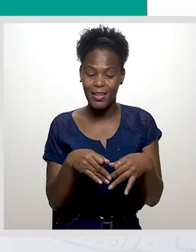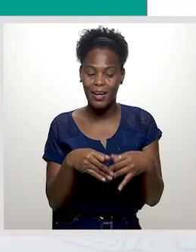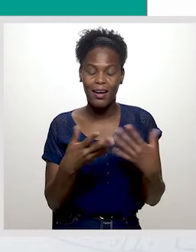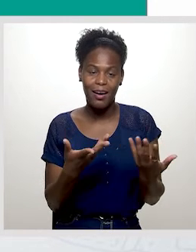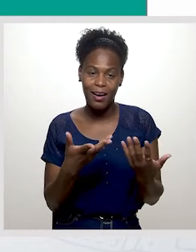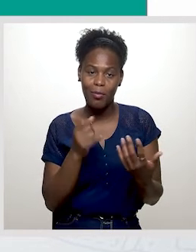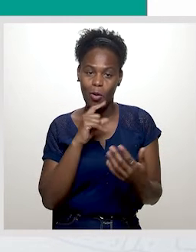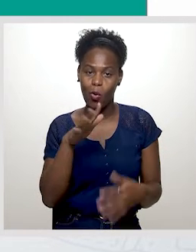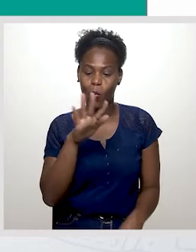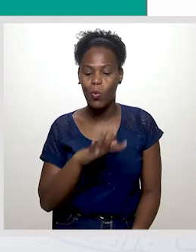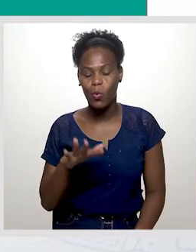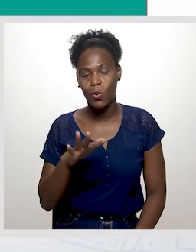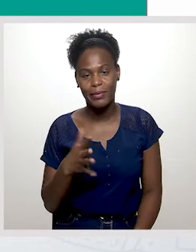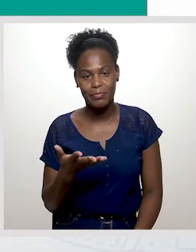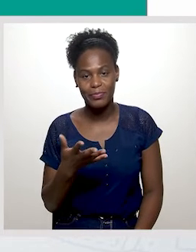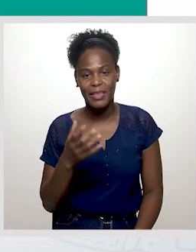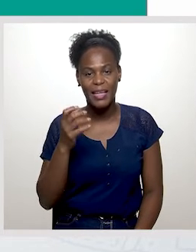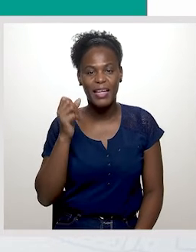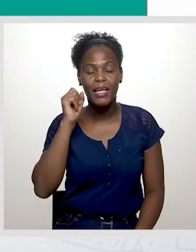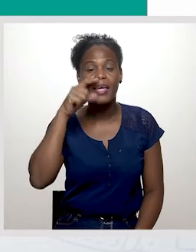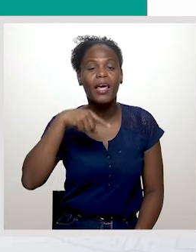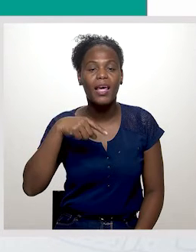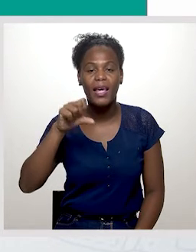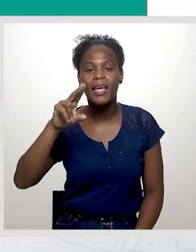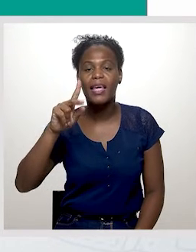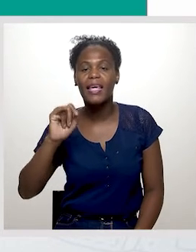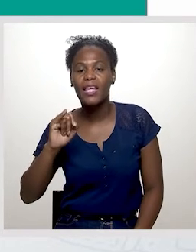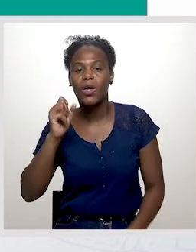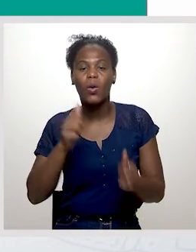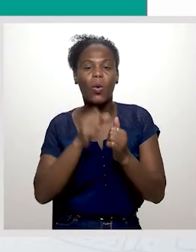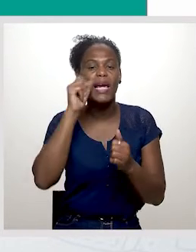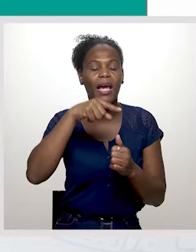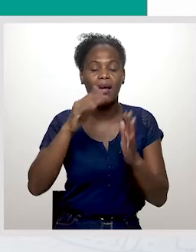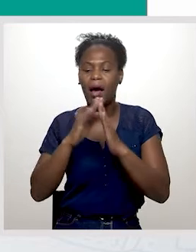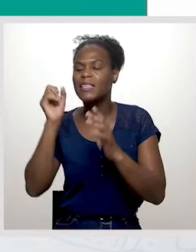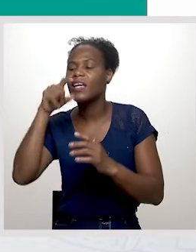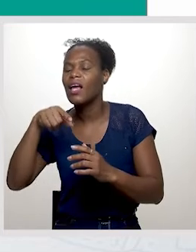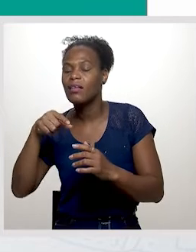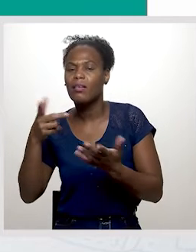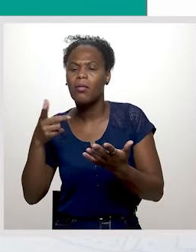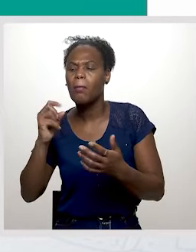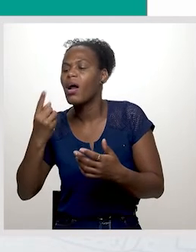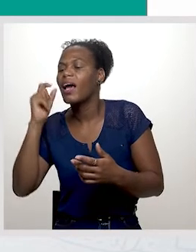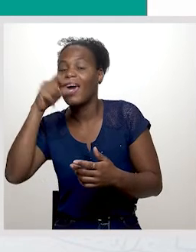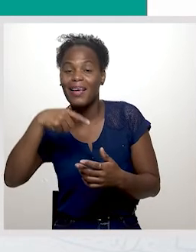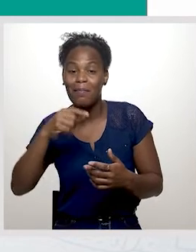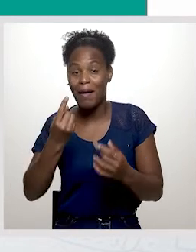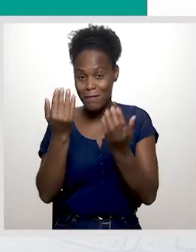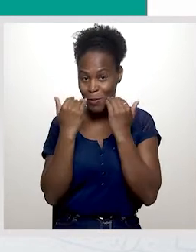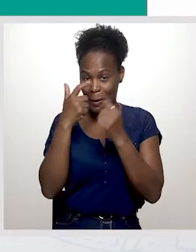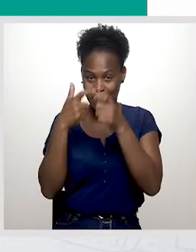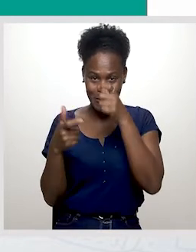utiliser qui, avec qui, chez qui, à qui pour s'informer sur les